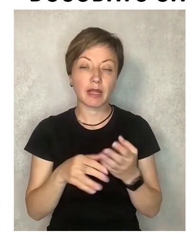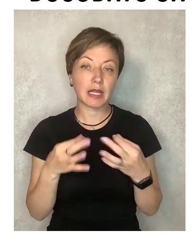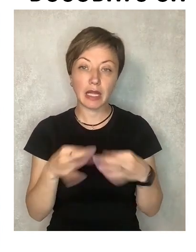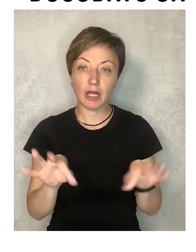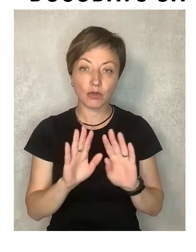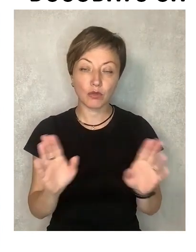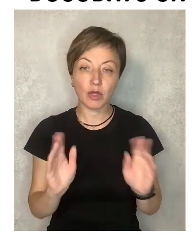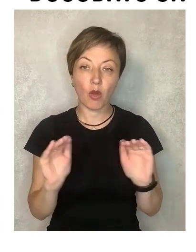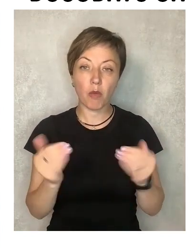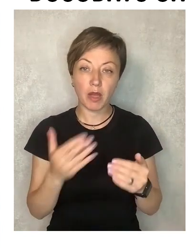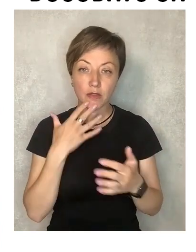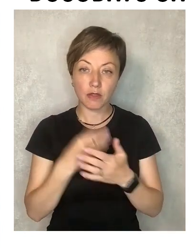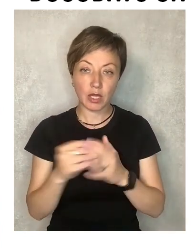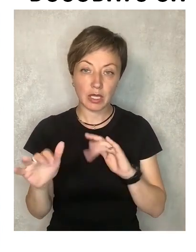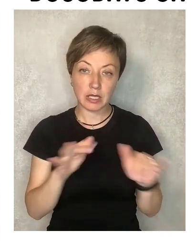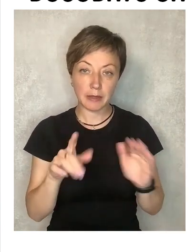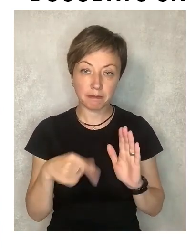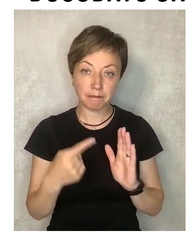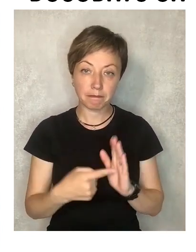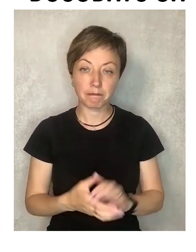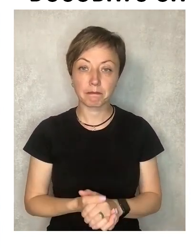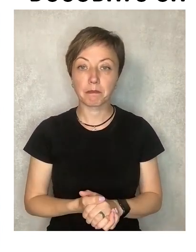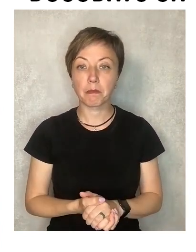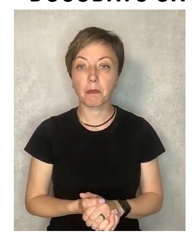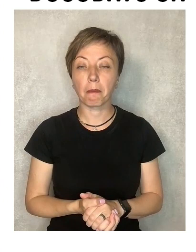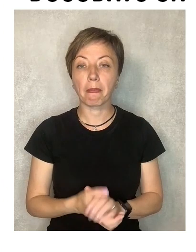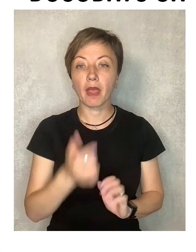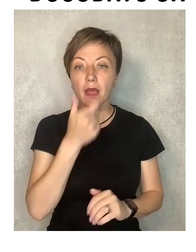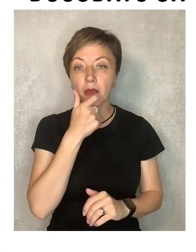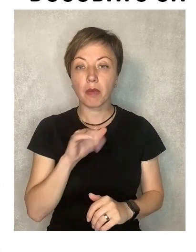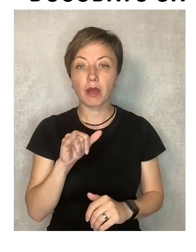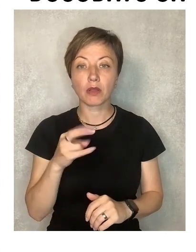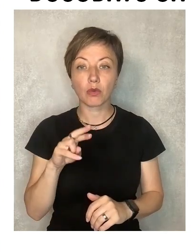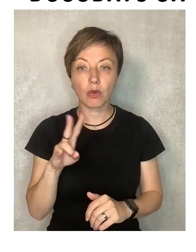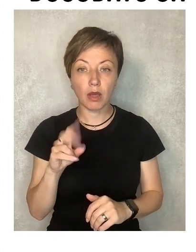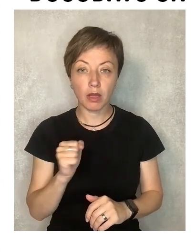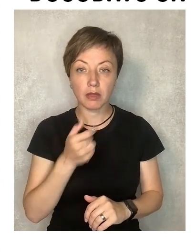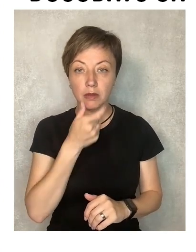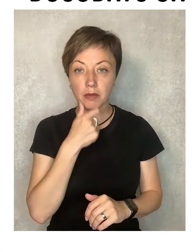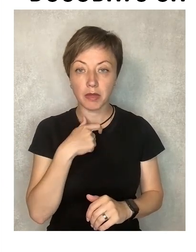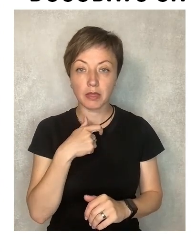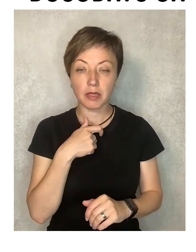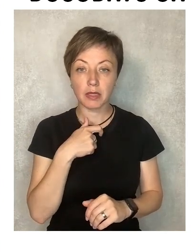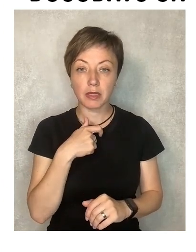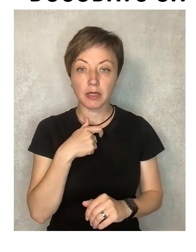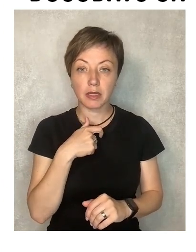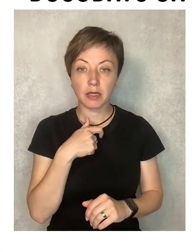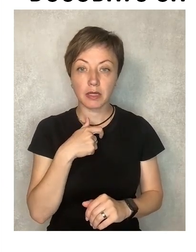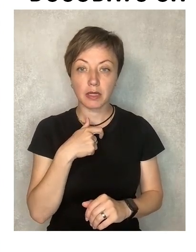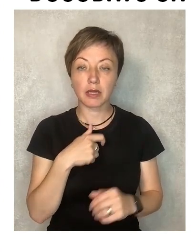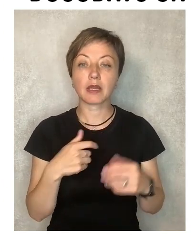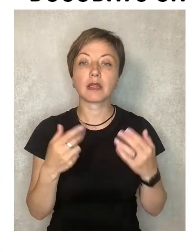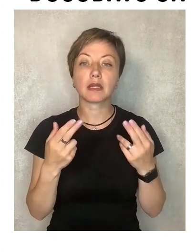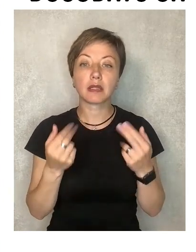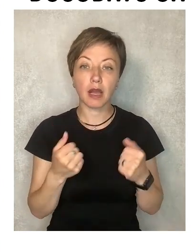обмежені у своїй дії? Так, пані Уляна, пані... Так. Так, я б тут